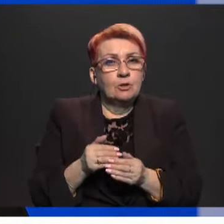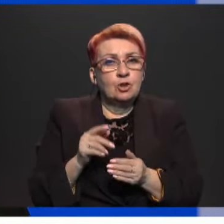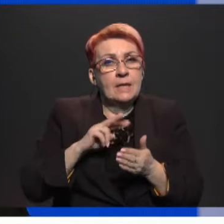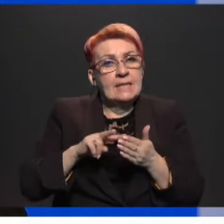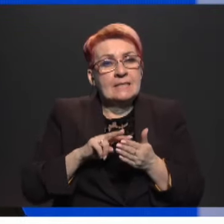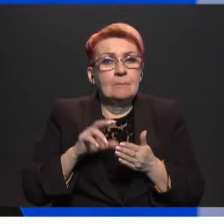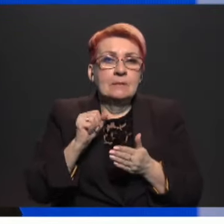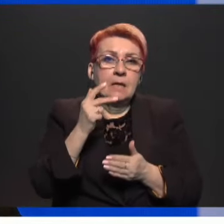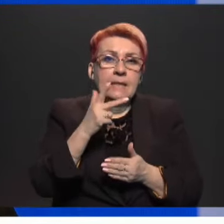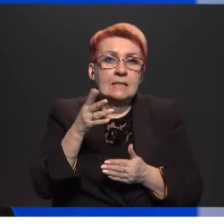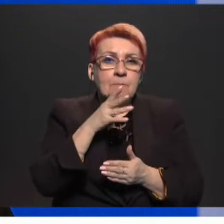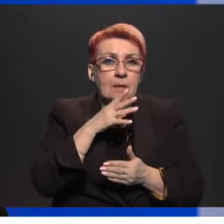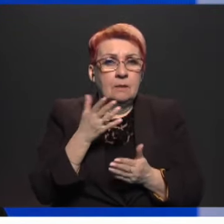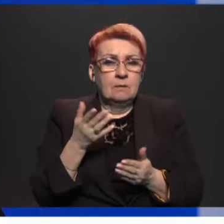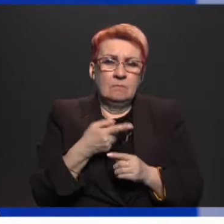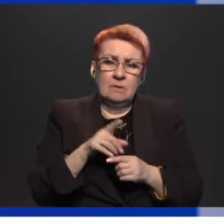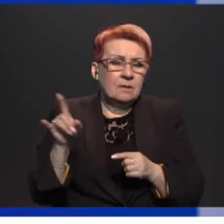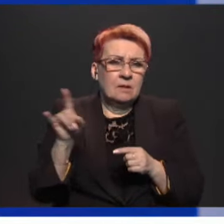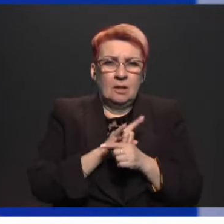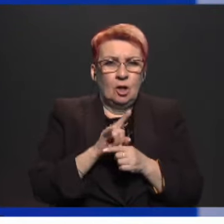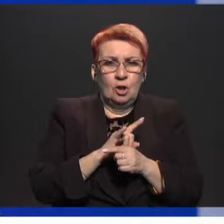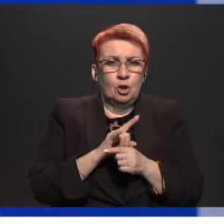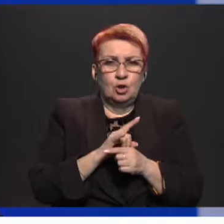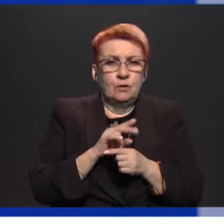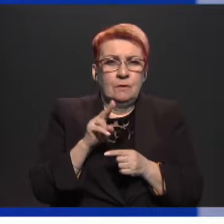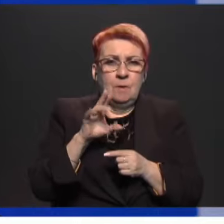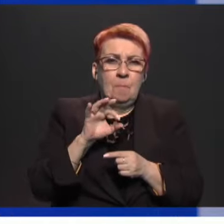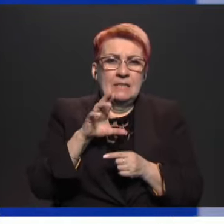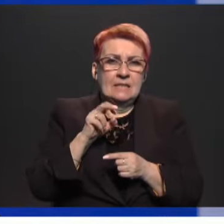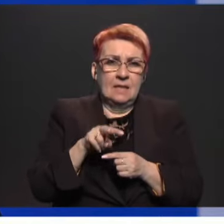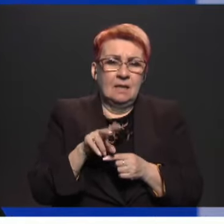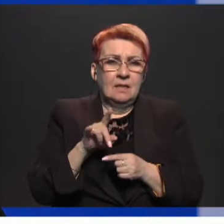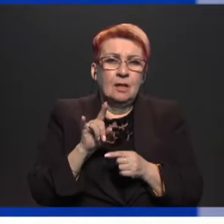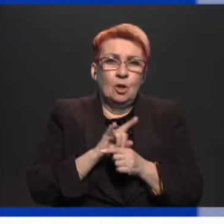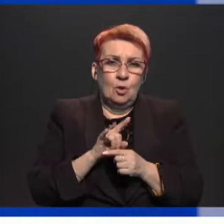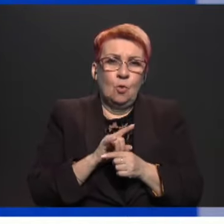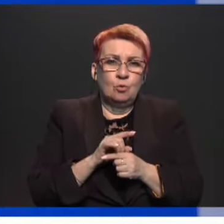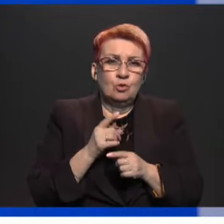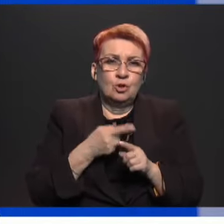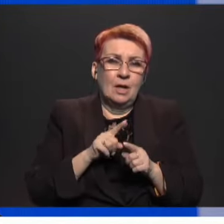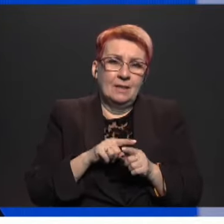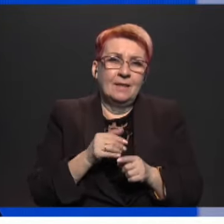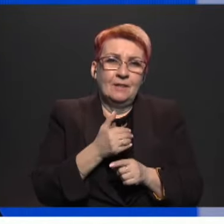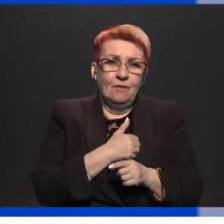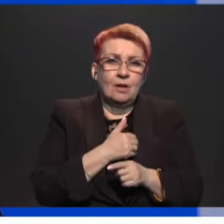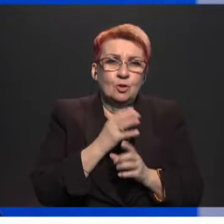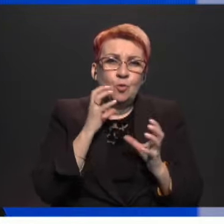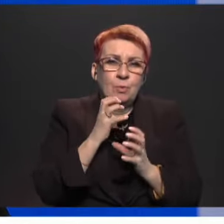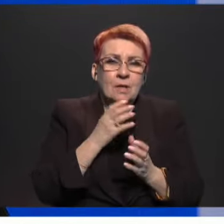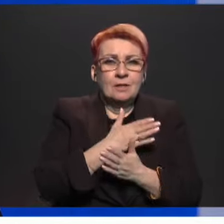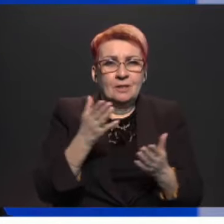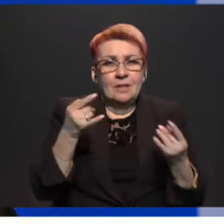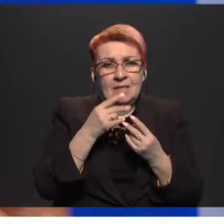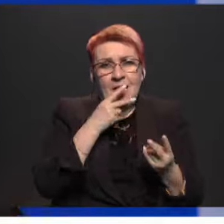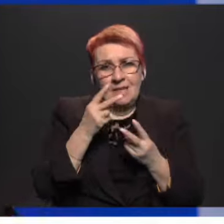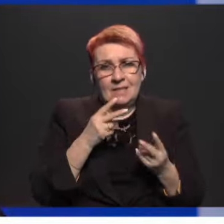70, а 35, например. Это лживый абсолютно посыл и абсолютная ложь. Вот именно от этого я просто хочу уберечь наших